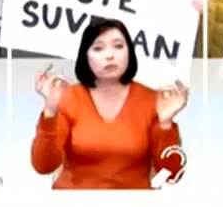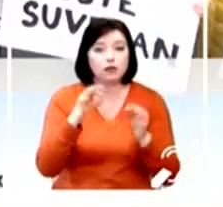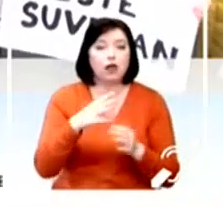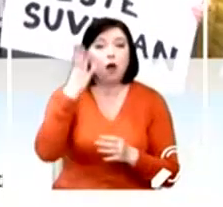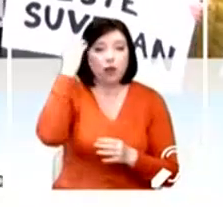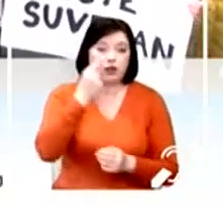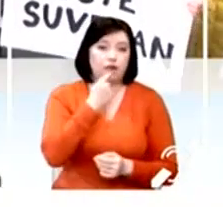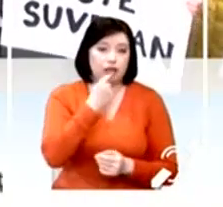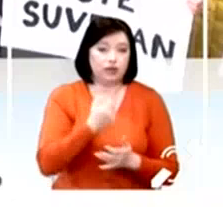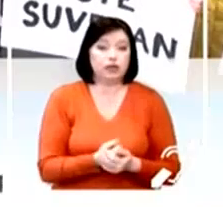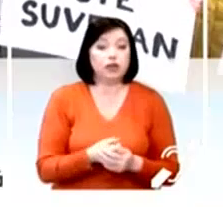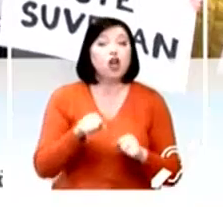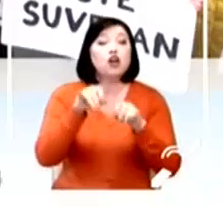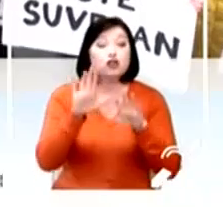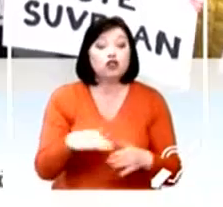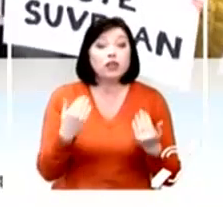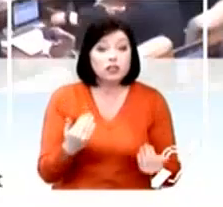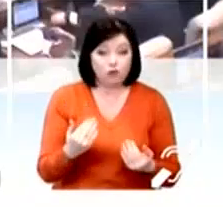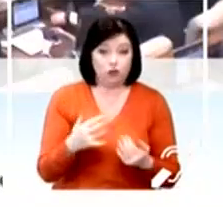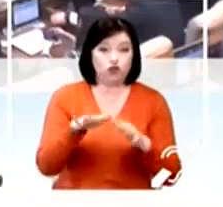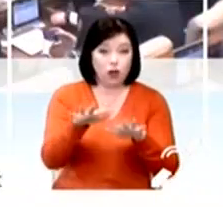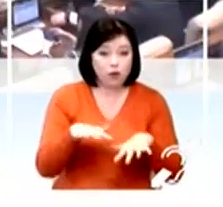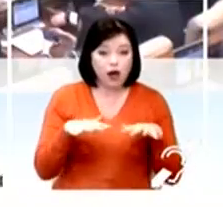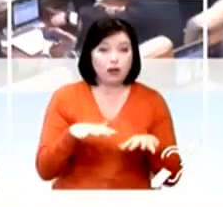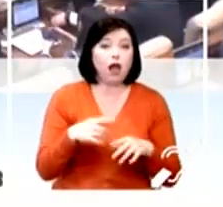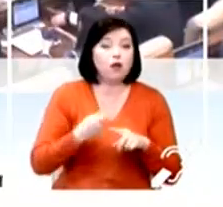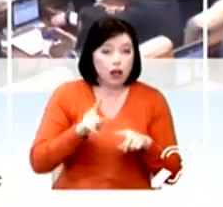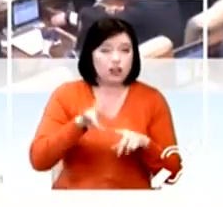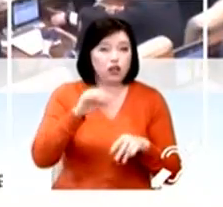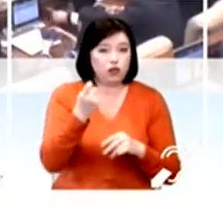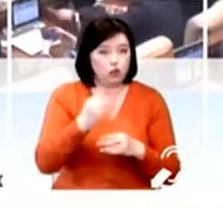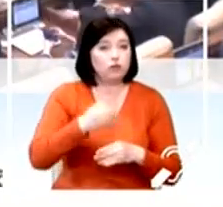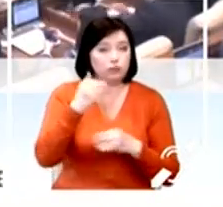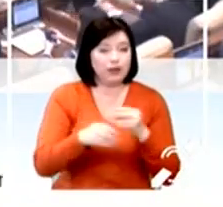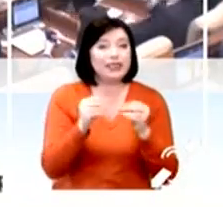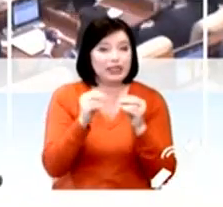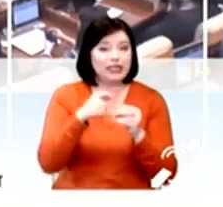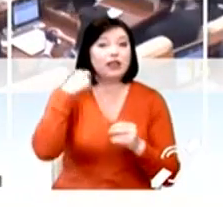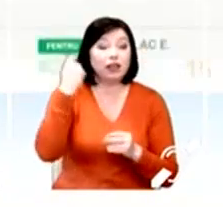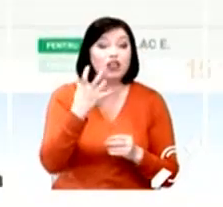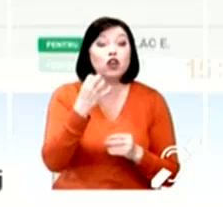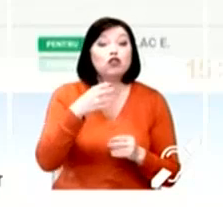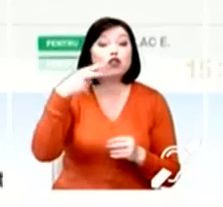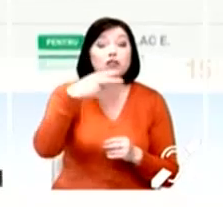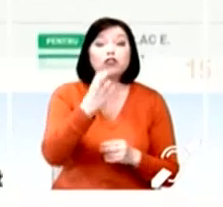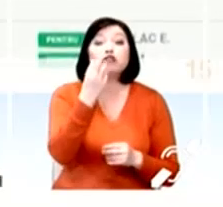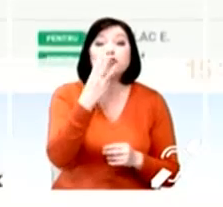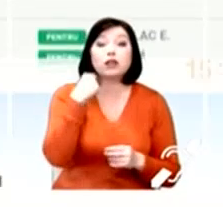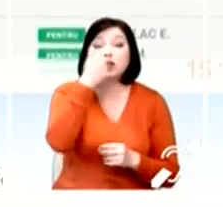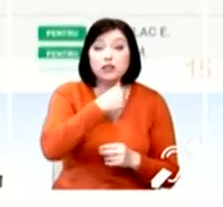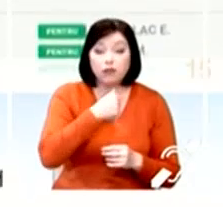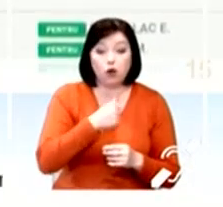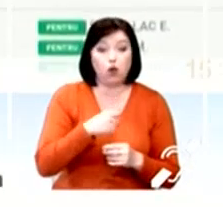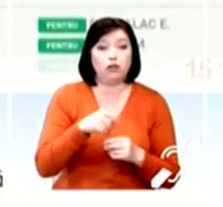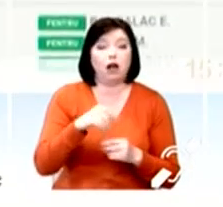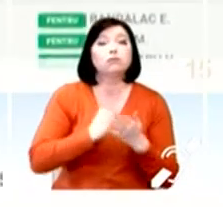limbă moldovenească. Decizia de astăzi a Parlamentului vine practic cu o întârziere de 10 ani, încă din anul 2013,